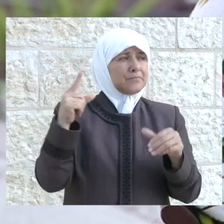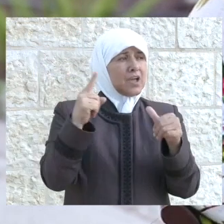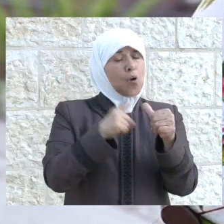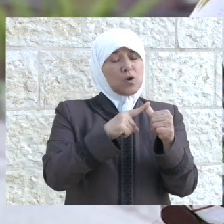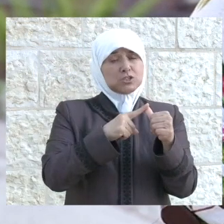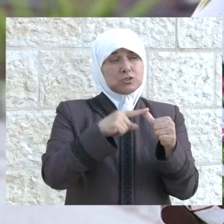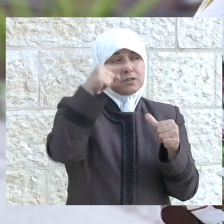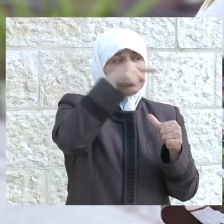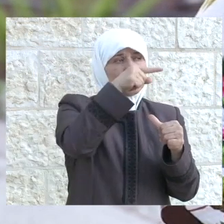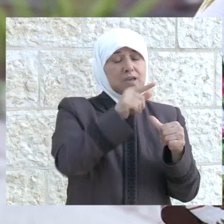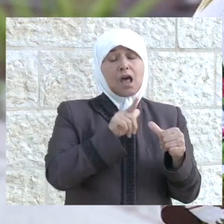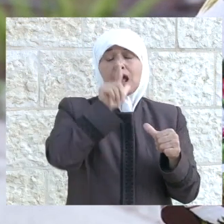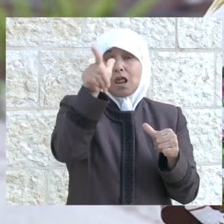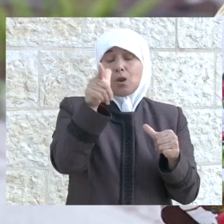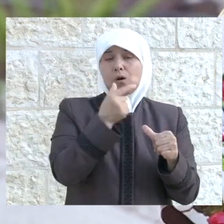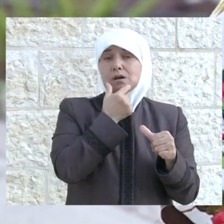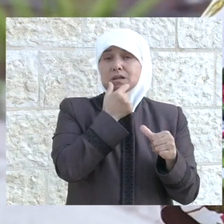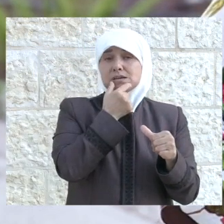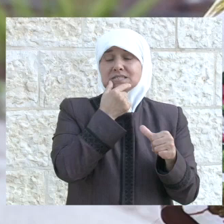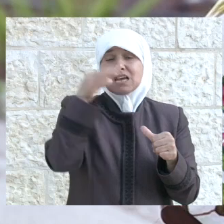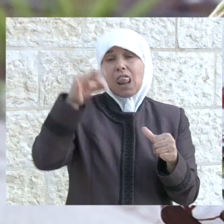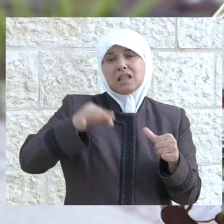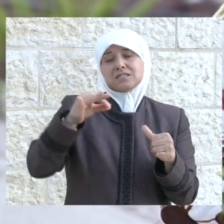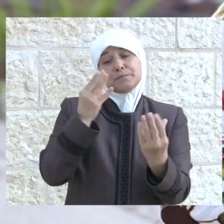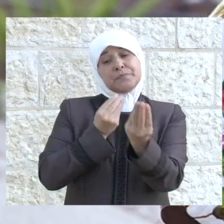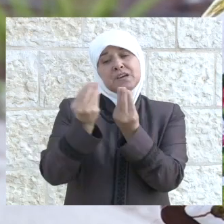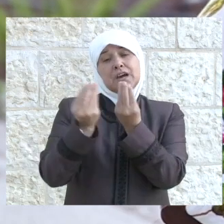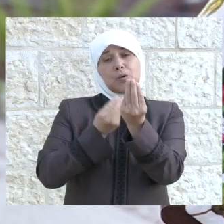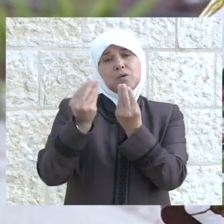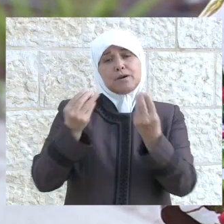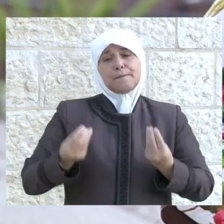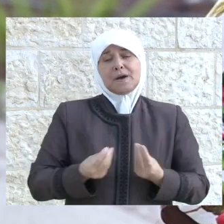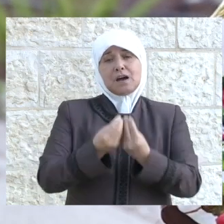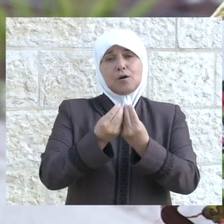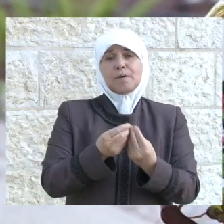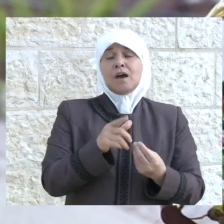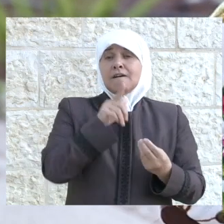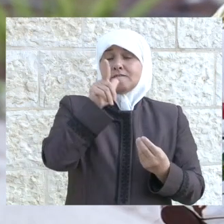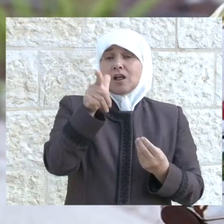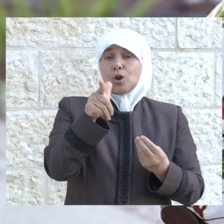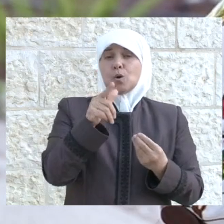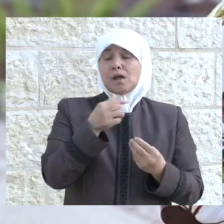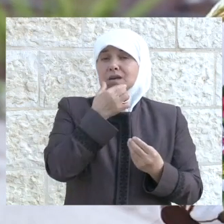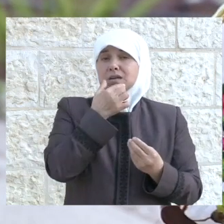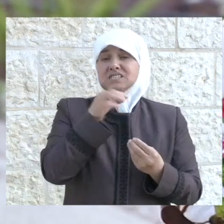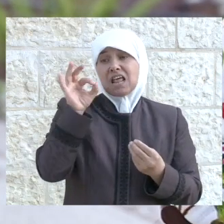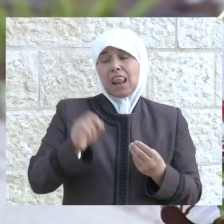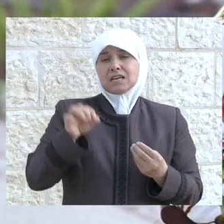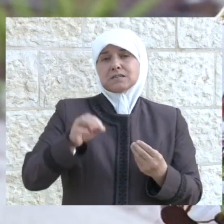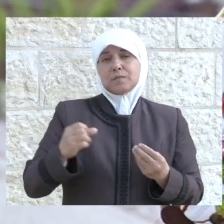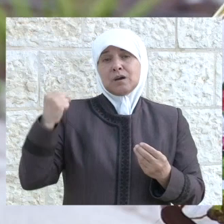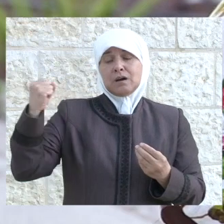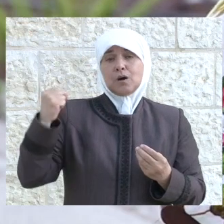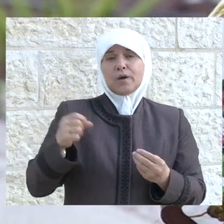اللغة الإنجليزية، لأنه لازم يكون في لغة حوار بينك وبينهم، إنه توصل رسالتك من خلال